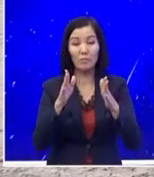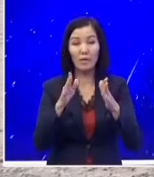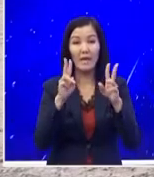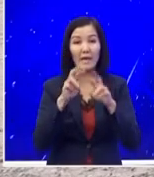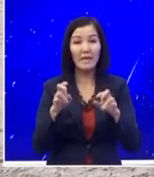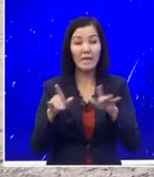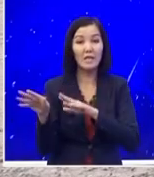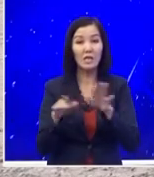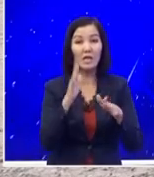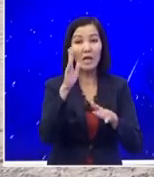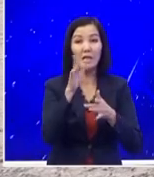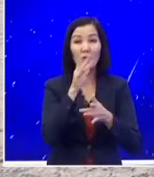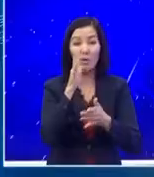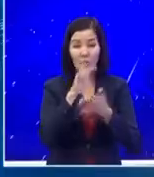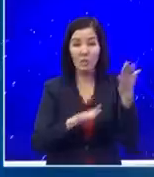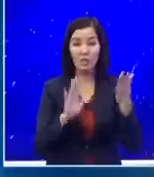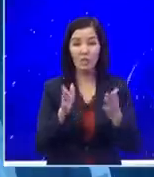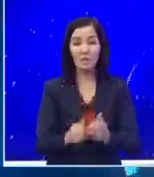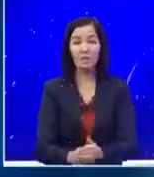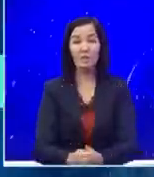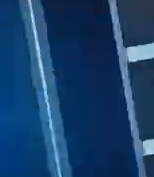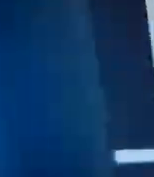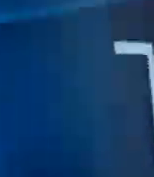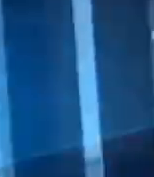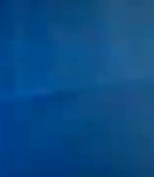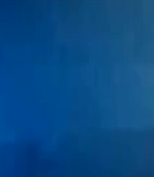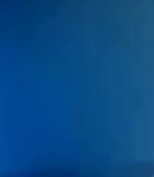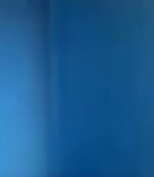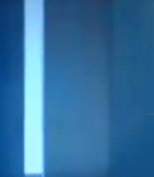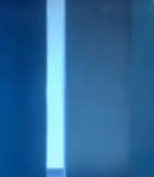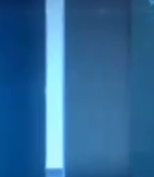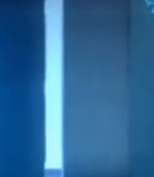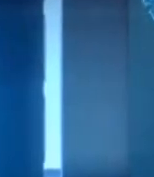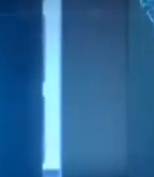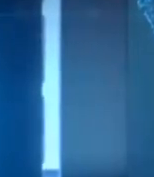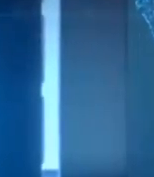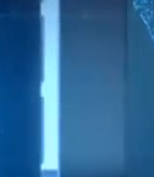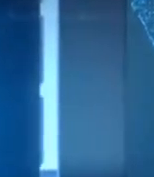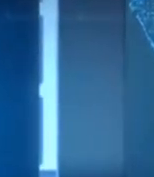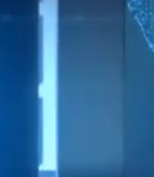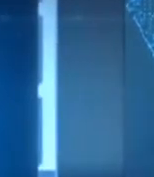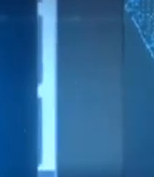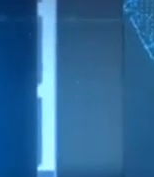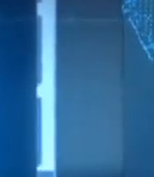Рейдтік іс-шаралар алдағы уақытта да жалғасады. Медет Жұмабай, Айдос Қалиев, Жетісу телеарнасы.